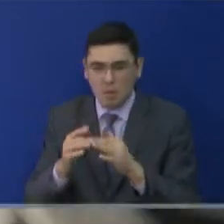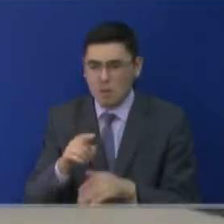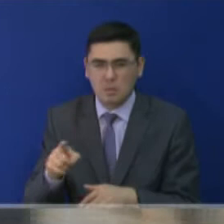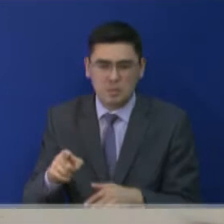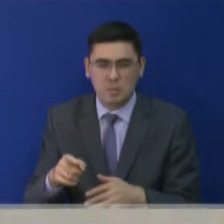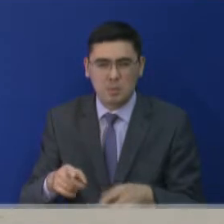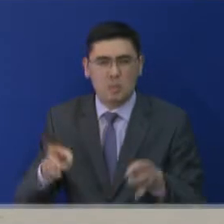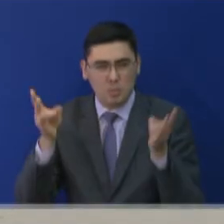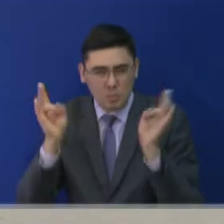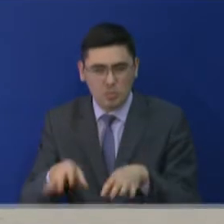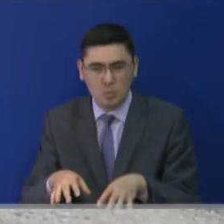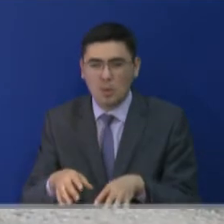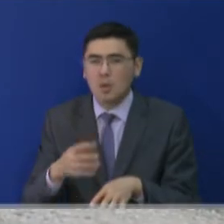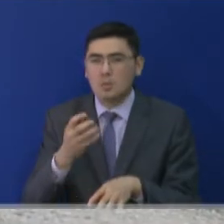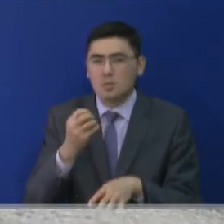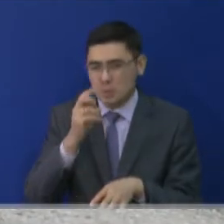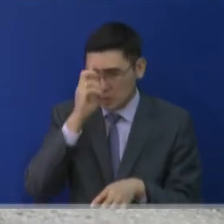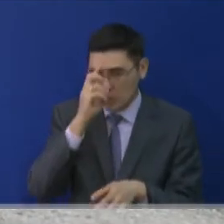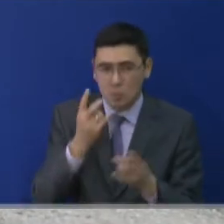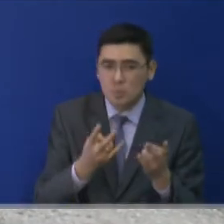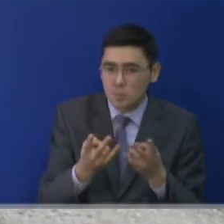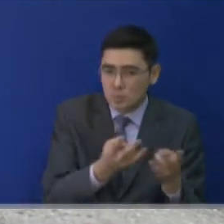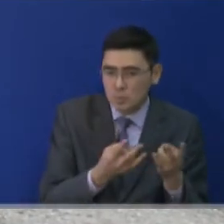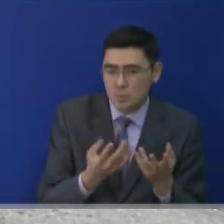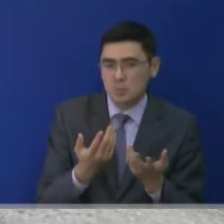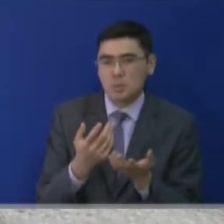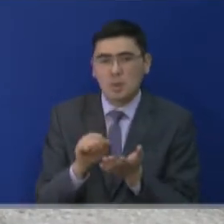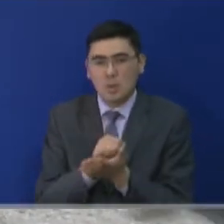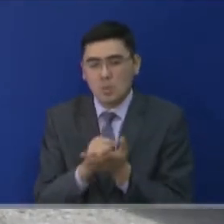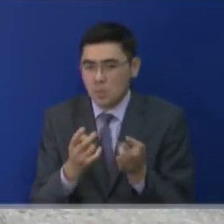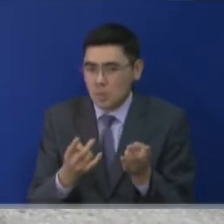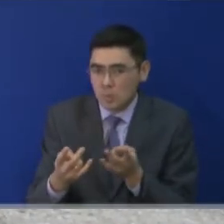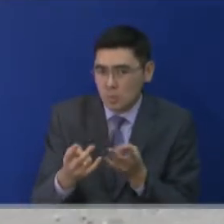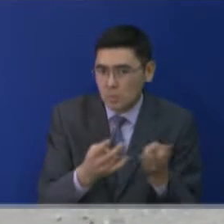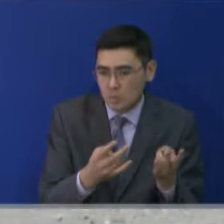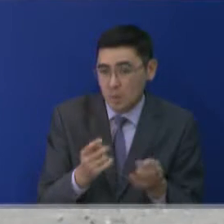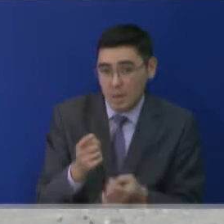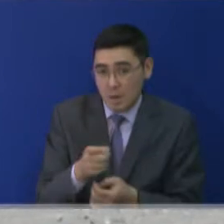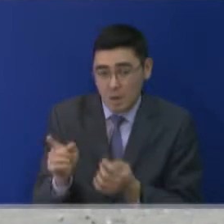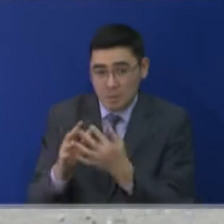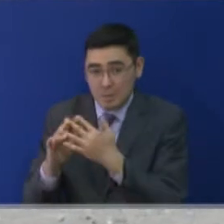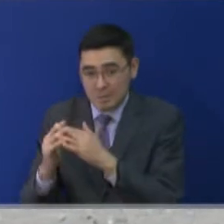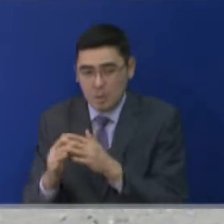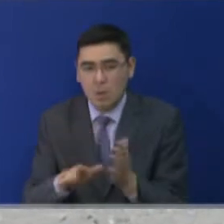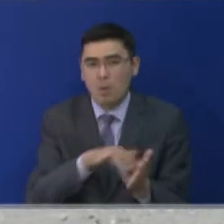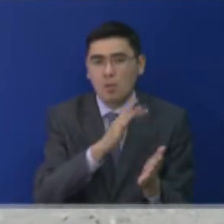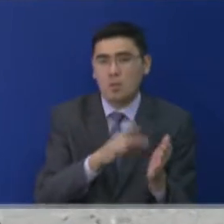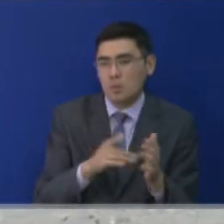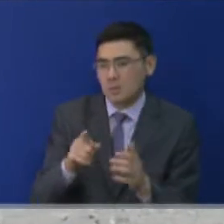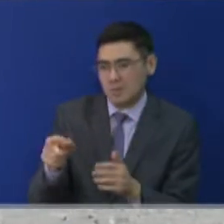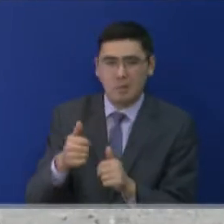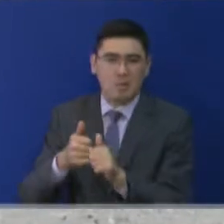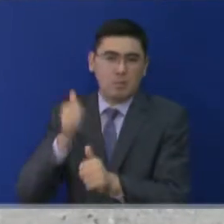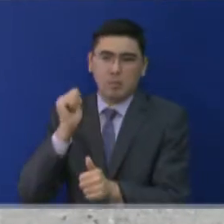және мемлекеттік қызметтер, әлеуметтік игіліктер алуға қала тұрғындарынан қалыс қалмайтындай өзін-өзі дамытумен айналысуға